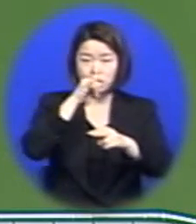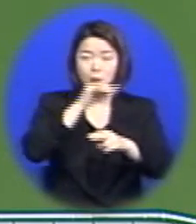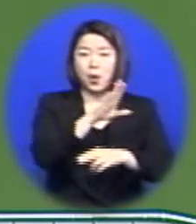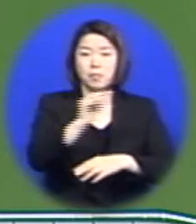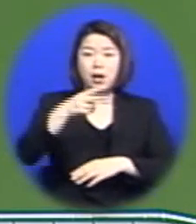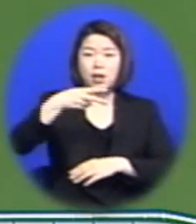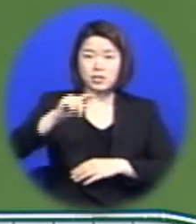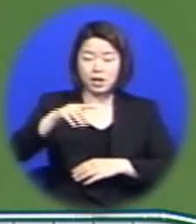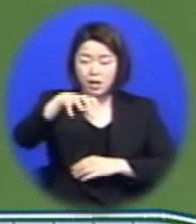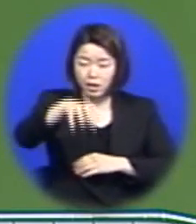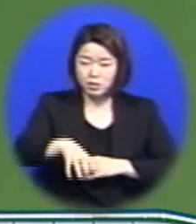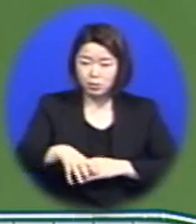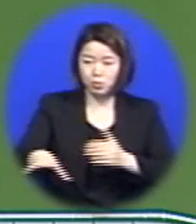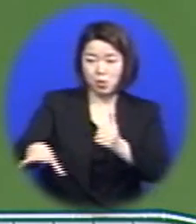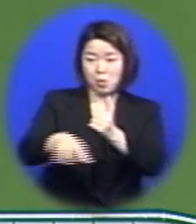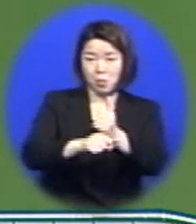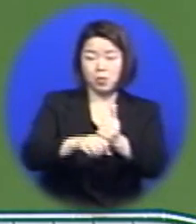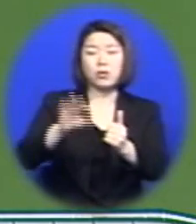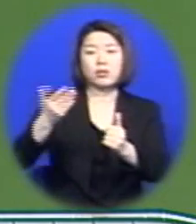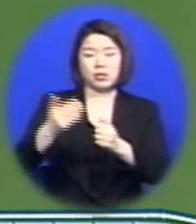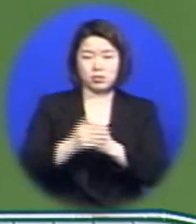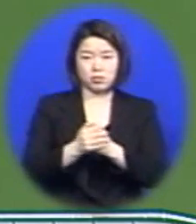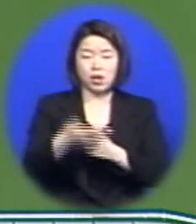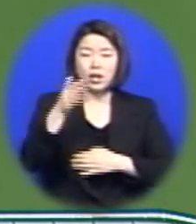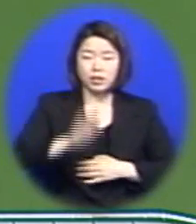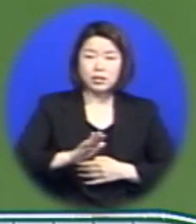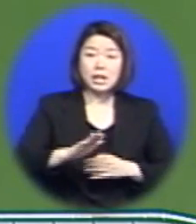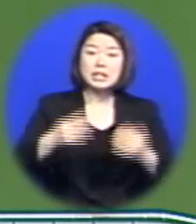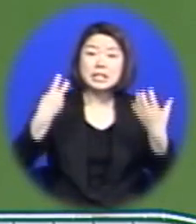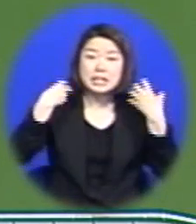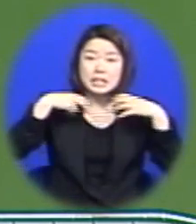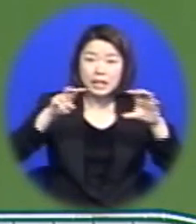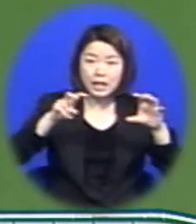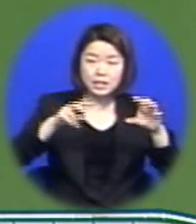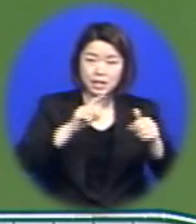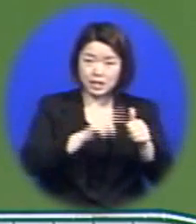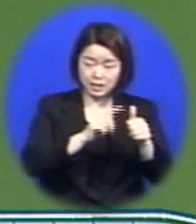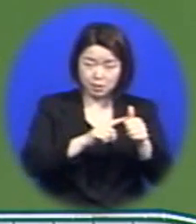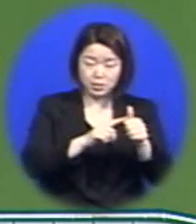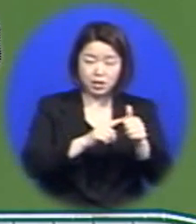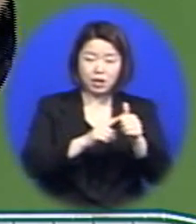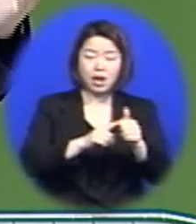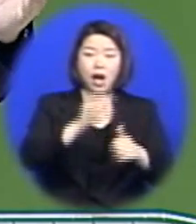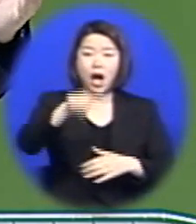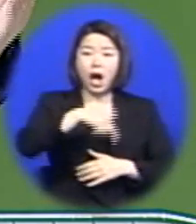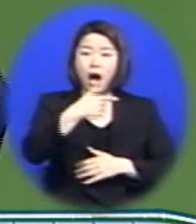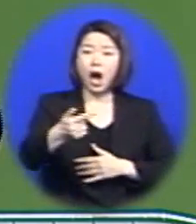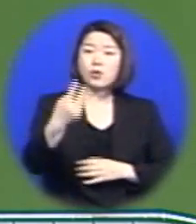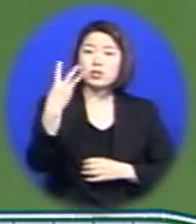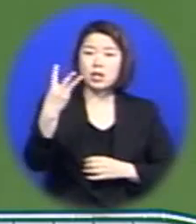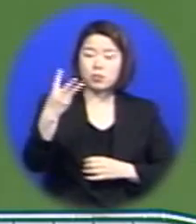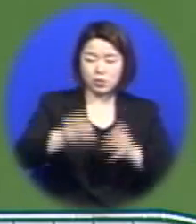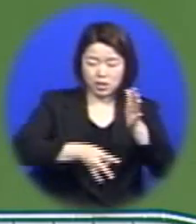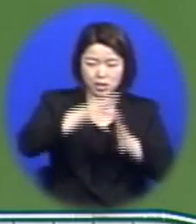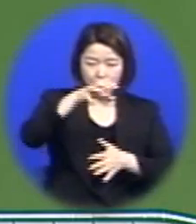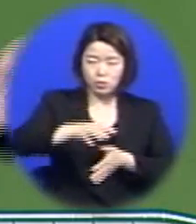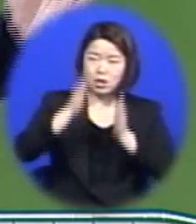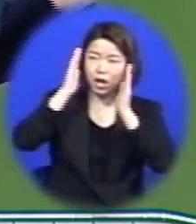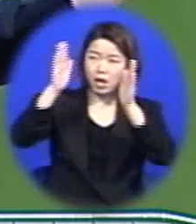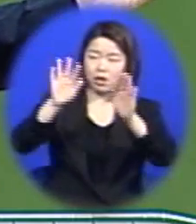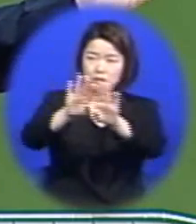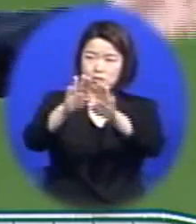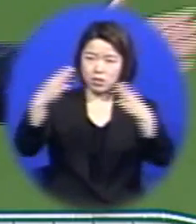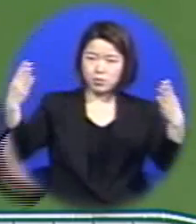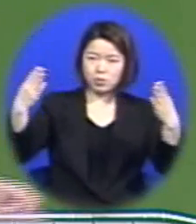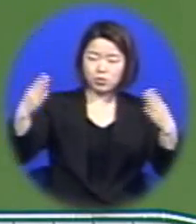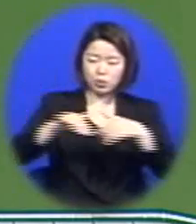근데이 다니엘이 하루에 세 번 매일 예루살렘을 향하여 창문을 열어놓고 모든